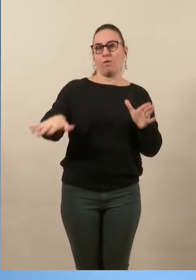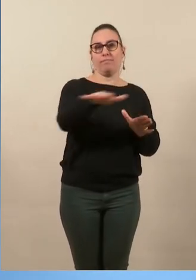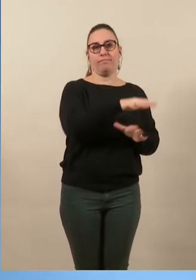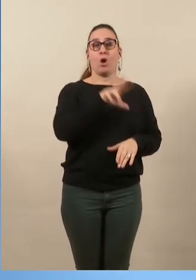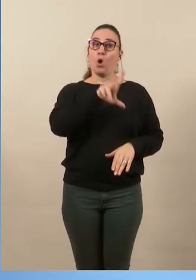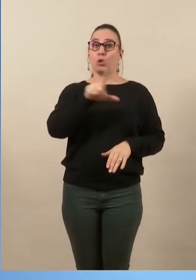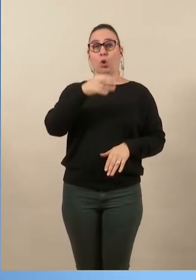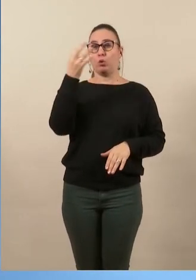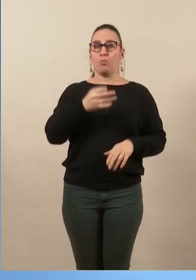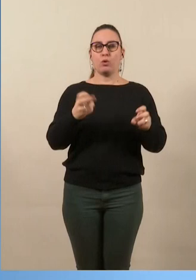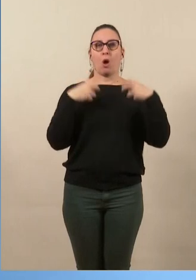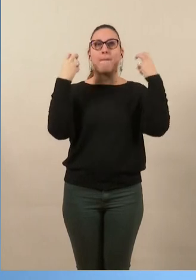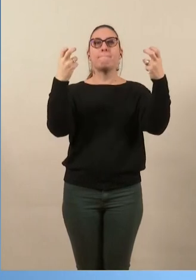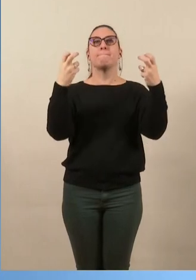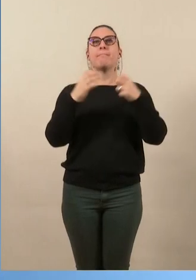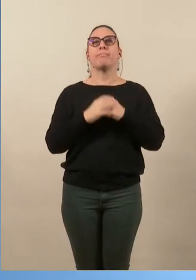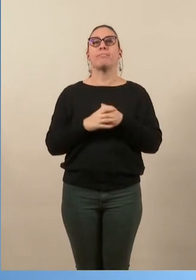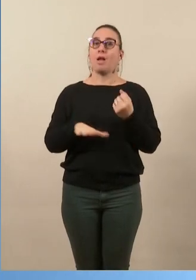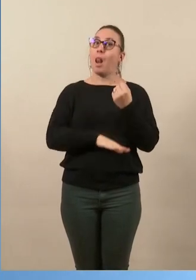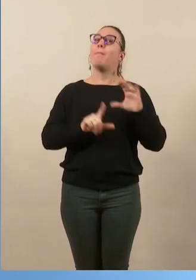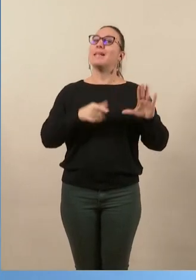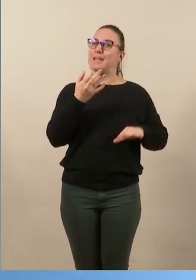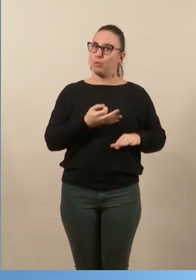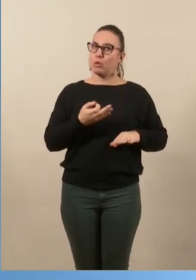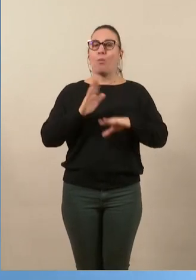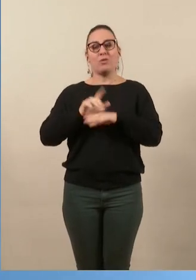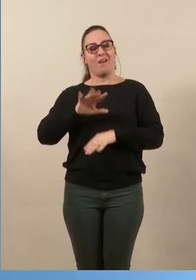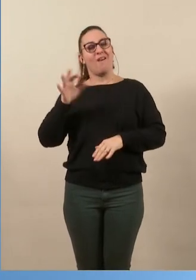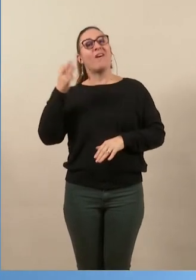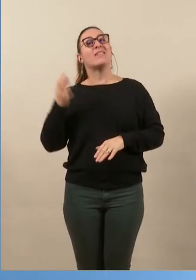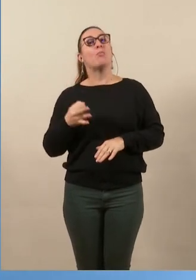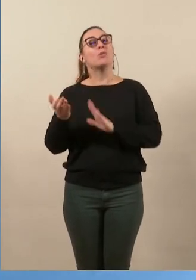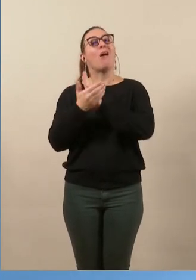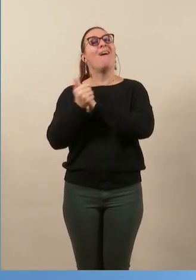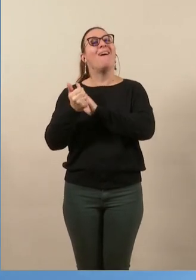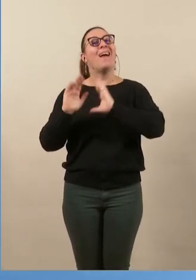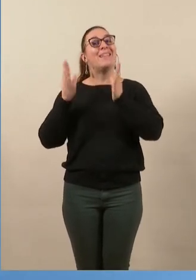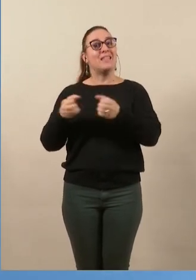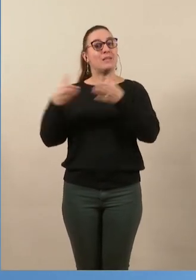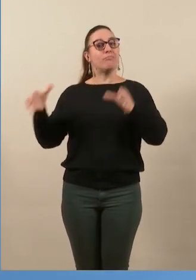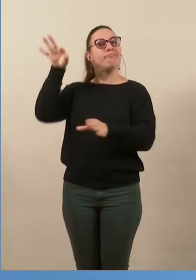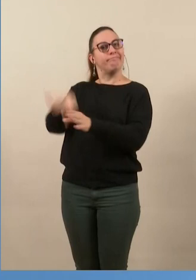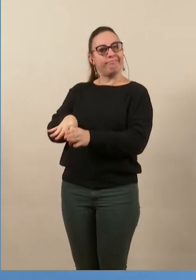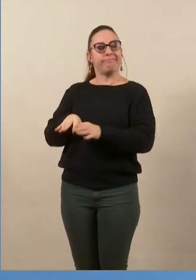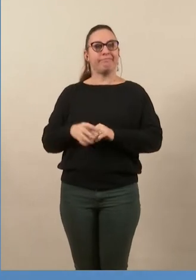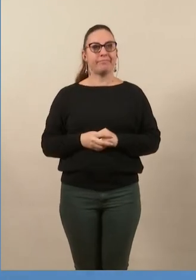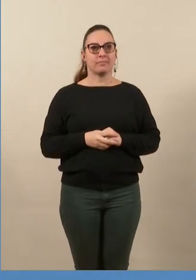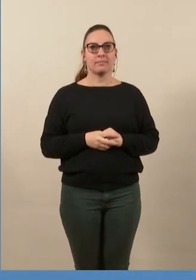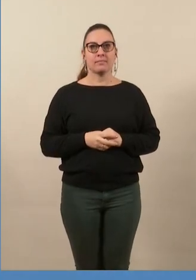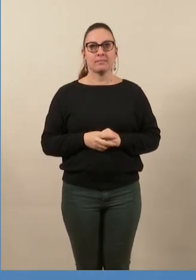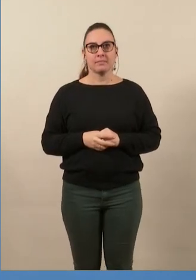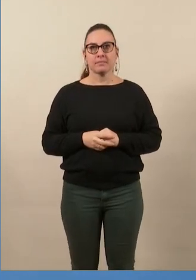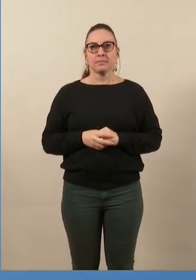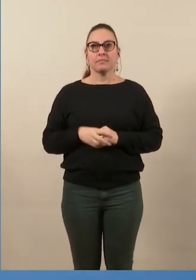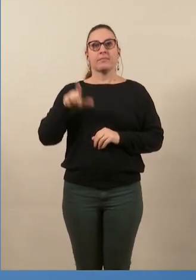32 % le taux de base à 7 % et les 25 % prix décidés par la majorité de la ville de Grenoble sur